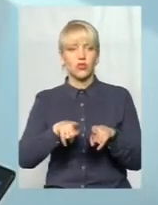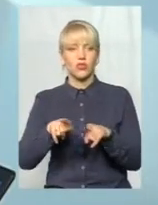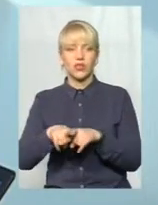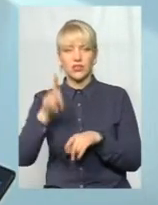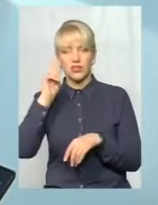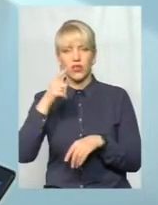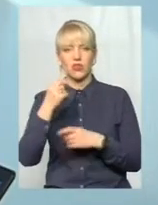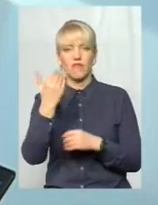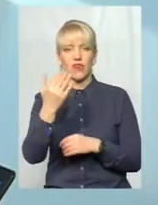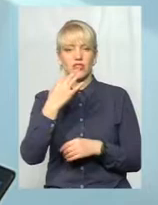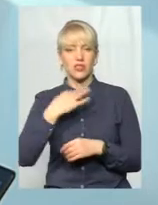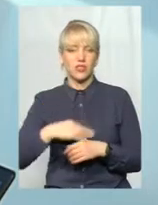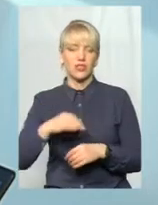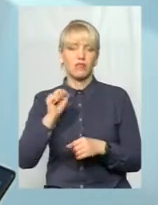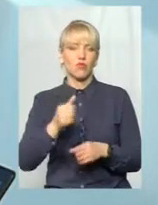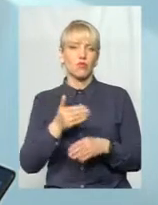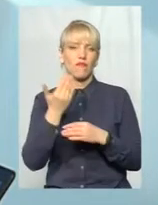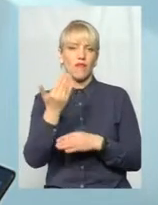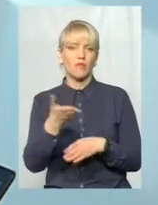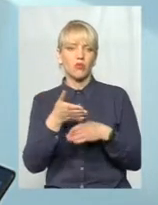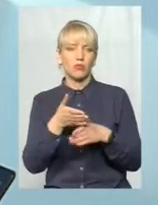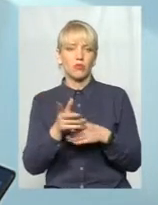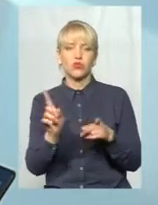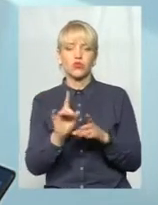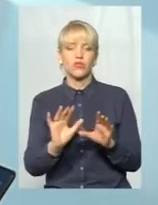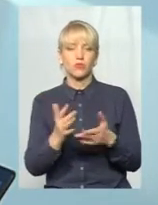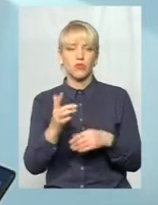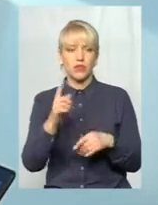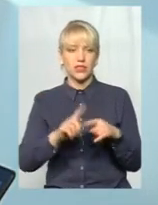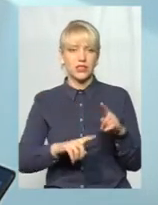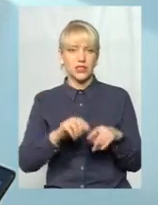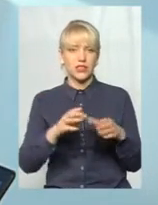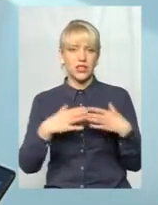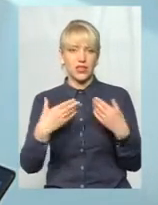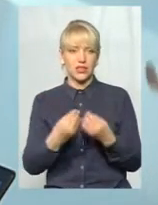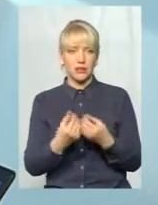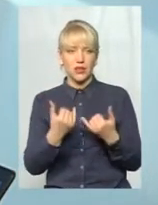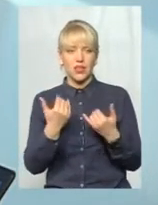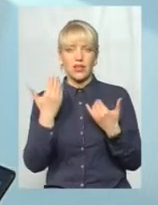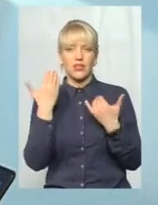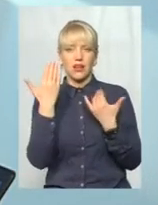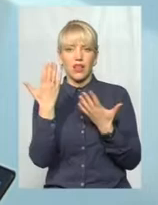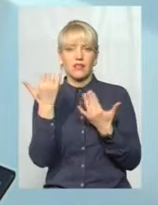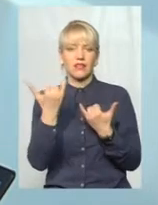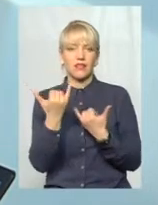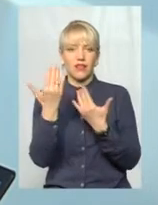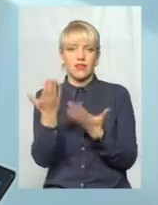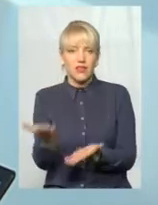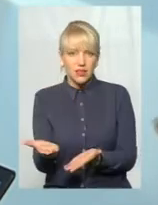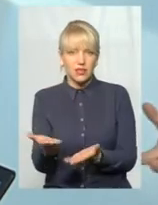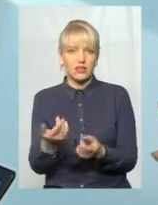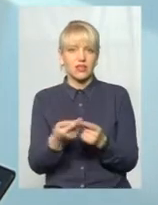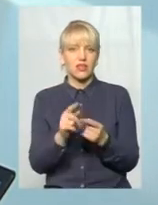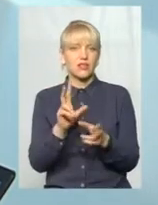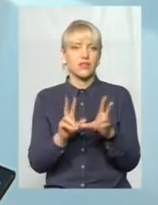ваш син, можу вам допомогти». Що відбувається з рідними? Вони станом на сьогодні, це для них, я